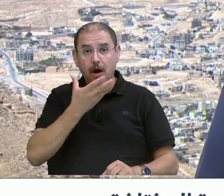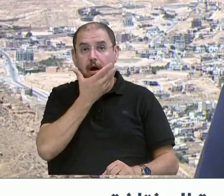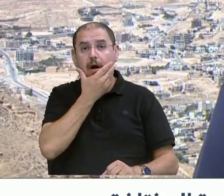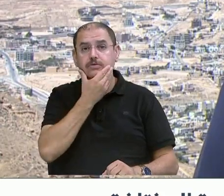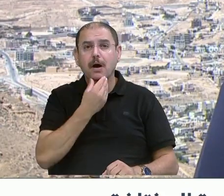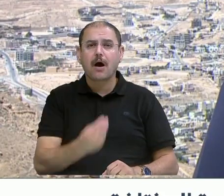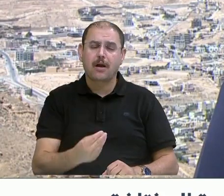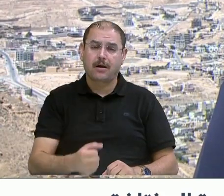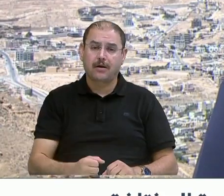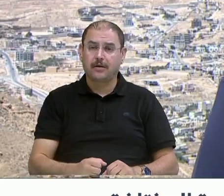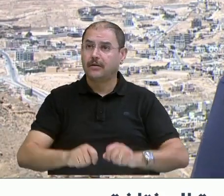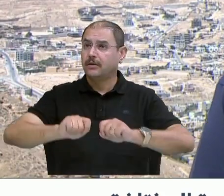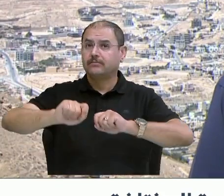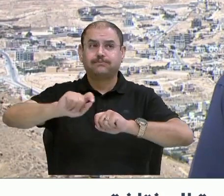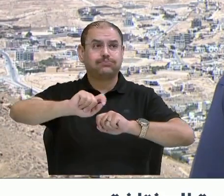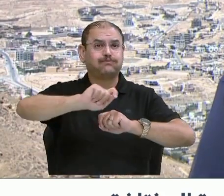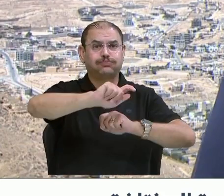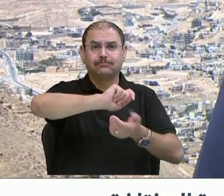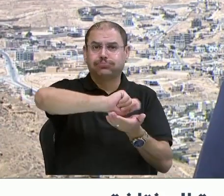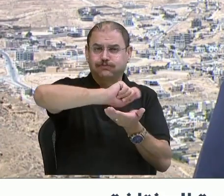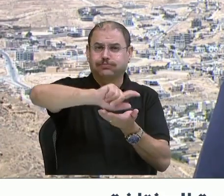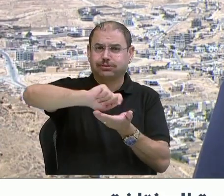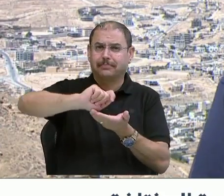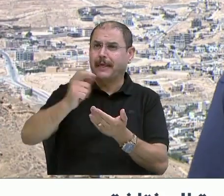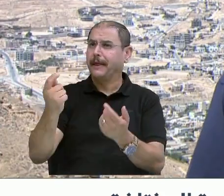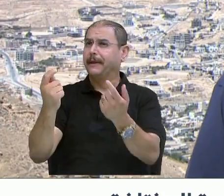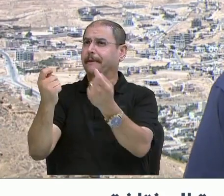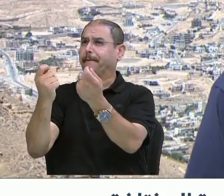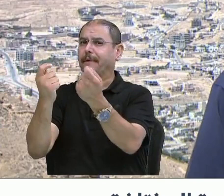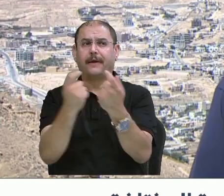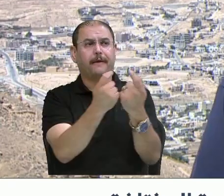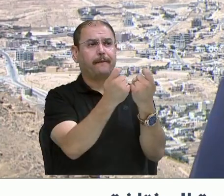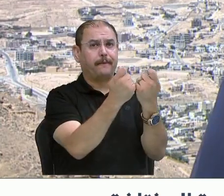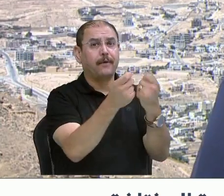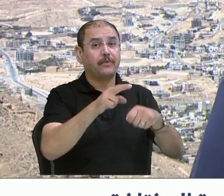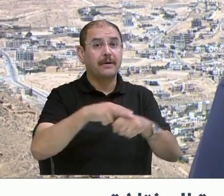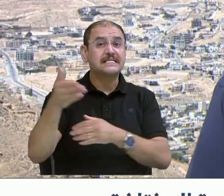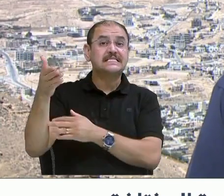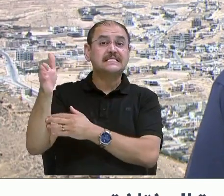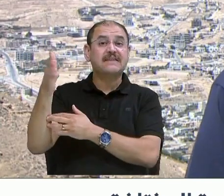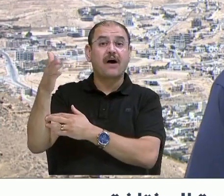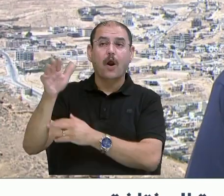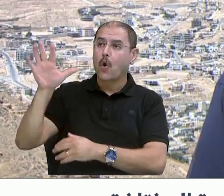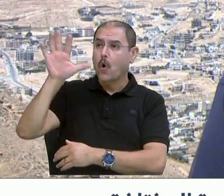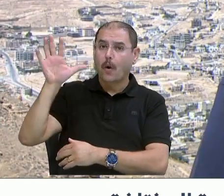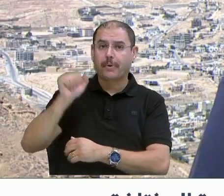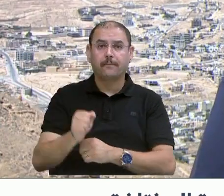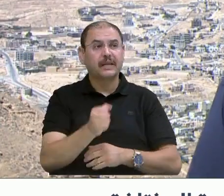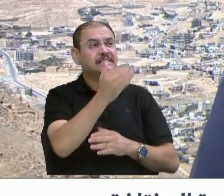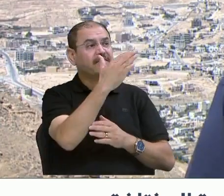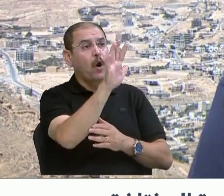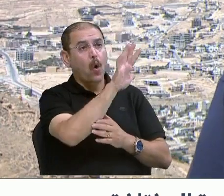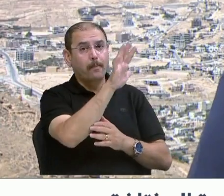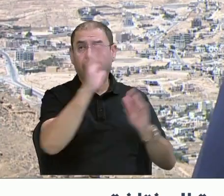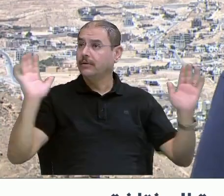جدا دعينا مجموعه من المستثمرين ينا مجموعه من السفراء الاجانب و تحديدا من الغرب لانه